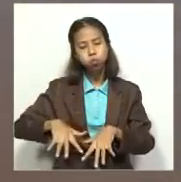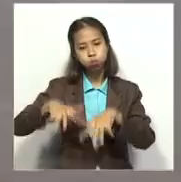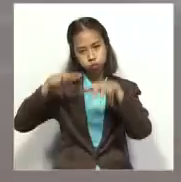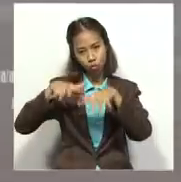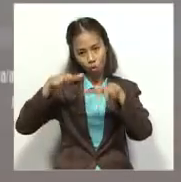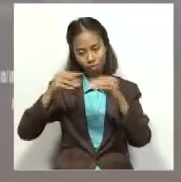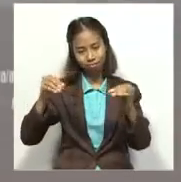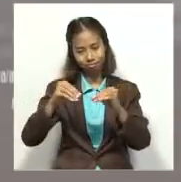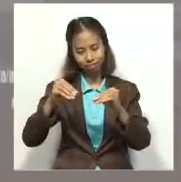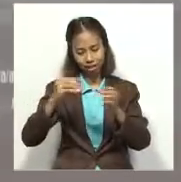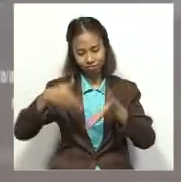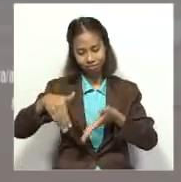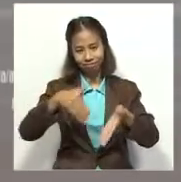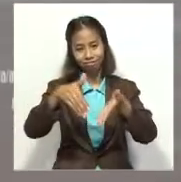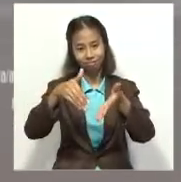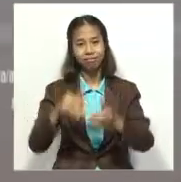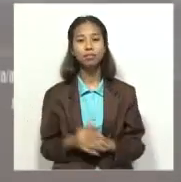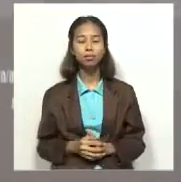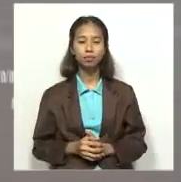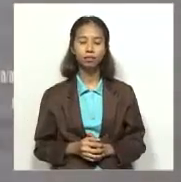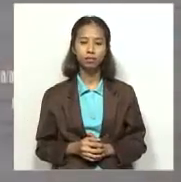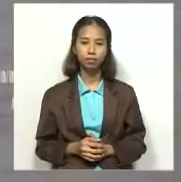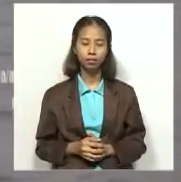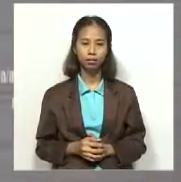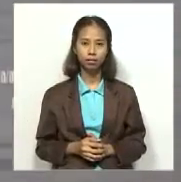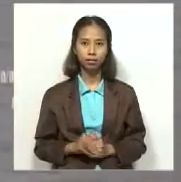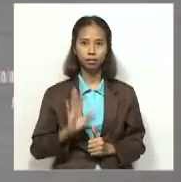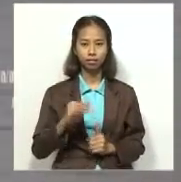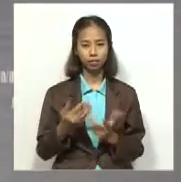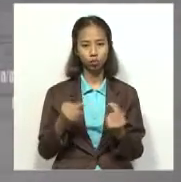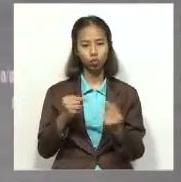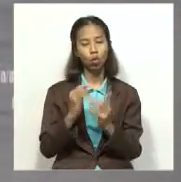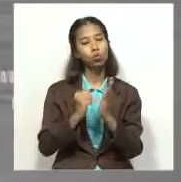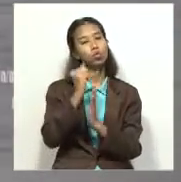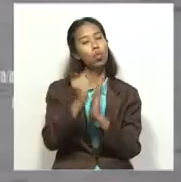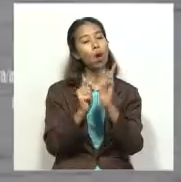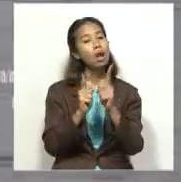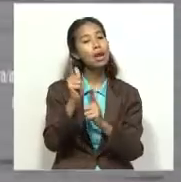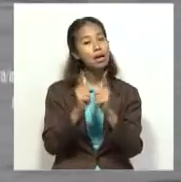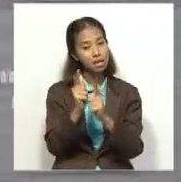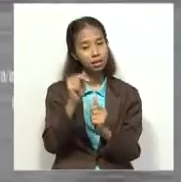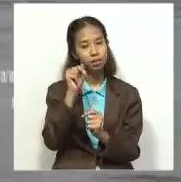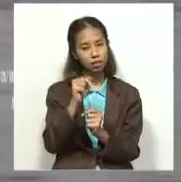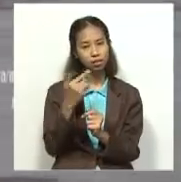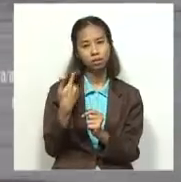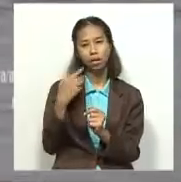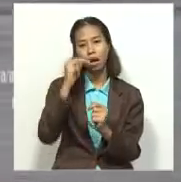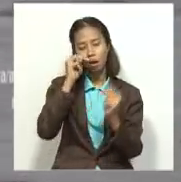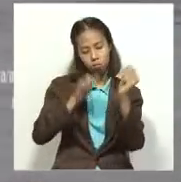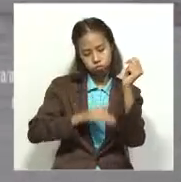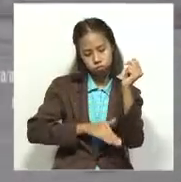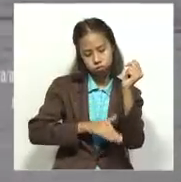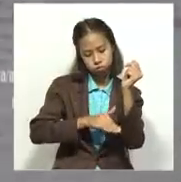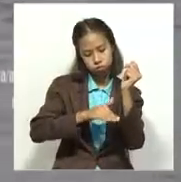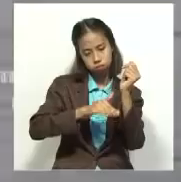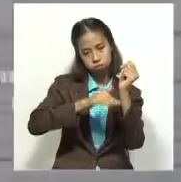ที่ริมแม่น้ำแล้วนะคะส่วนที่อำเภอเชียงคานจังหวัดเลยค่ะระดับน้ำในแม่น้ำโขงยังคงเพิ่มขึ้นอย่าง